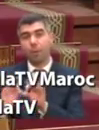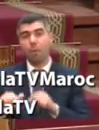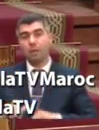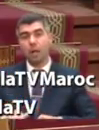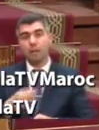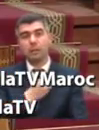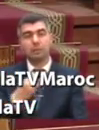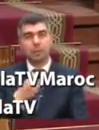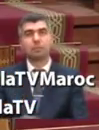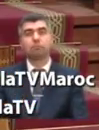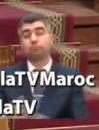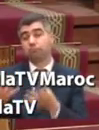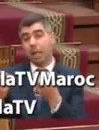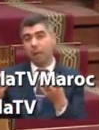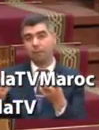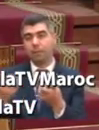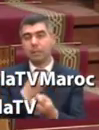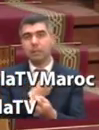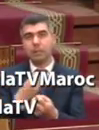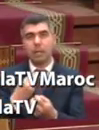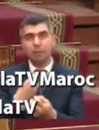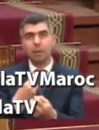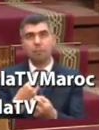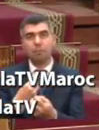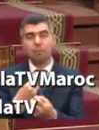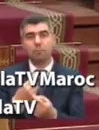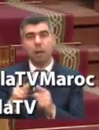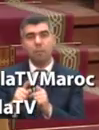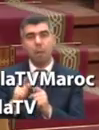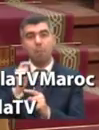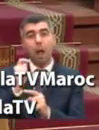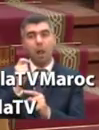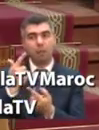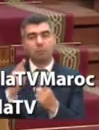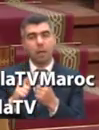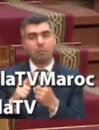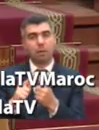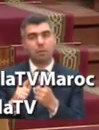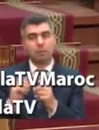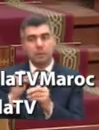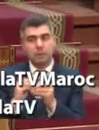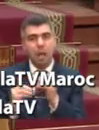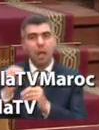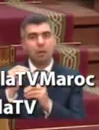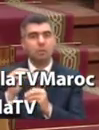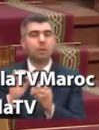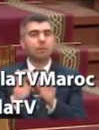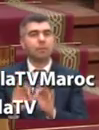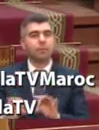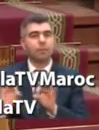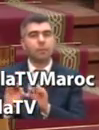اللي اكفاء كيشوفوا راسهم ما كيتعطاوش المناصب اللي كيستحقوا وحد اخرين